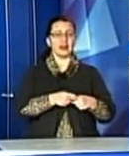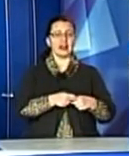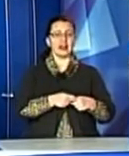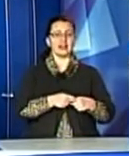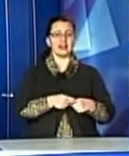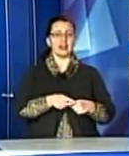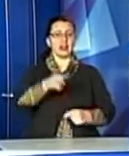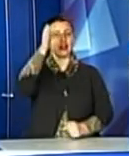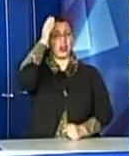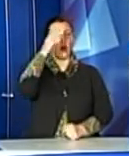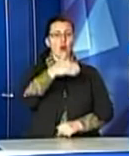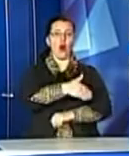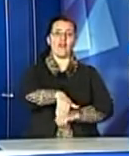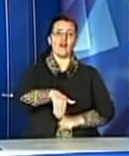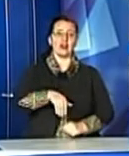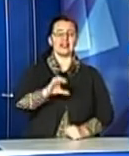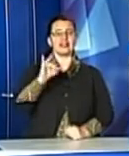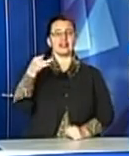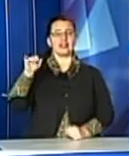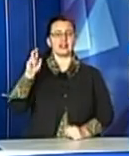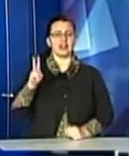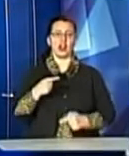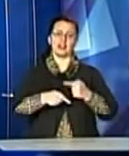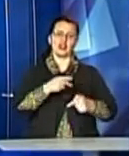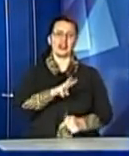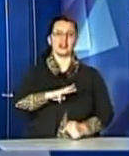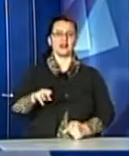вулиць Науково-Стрийська. Про це вже за мить. Вітаємо вас.